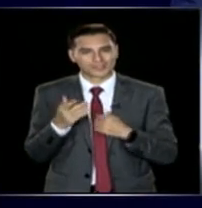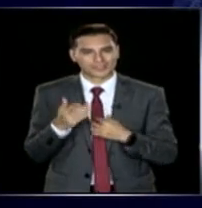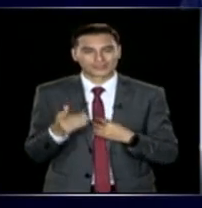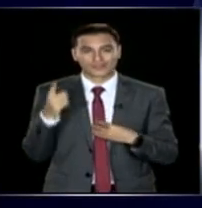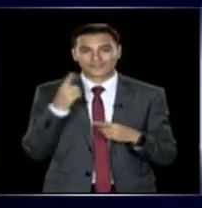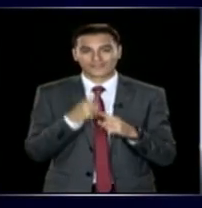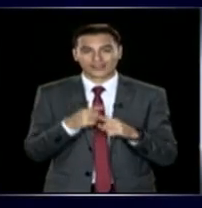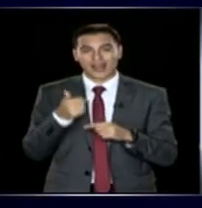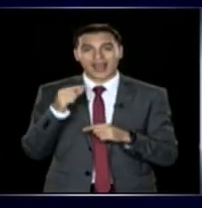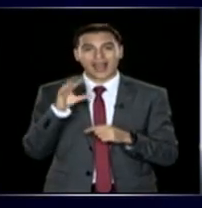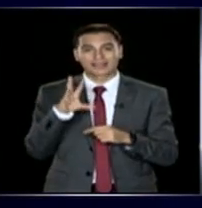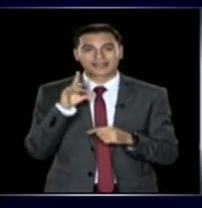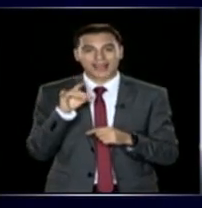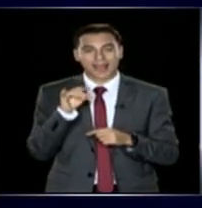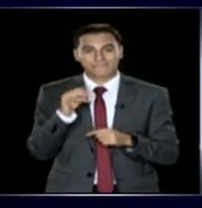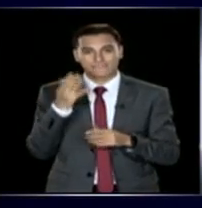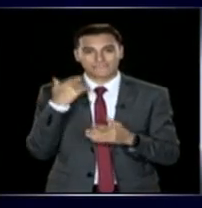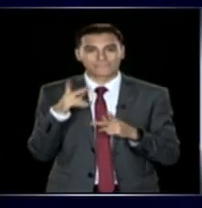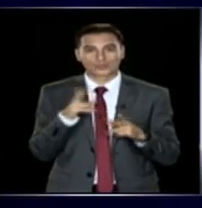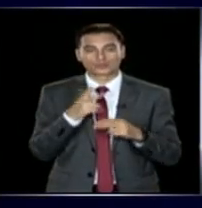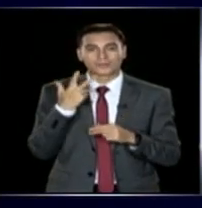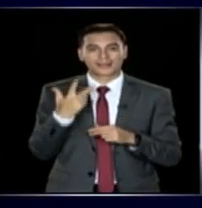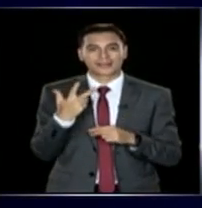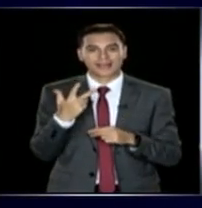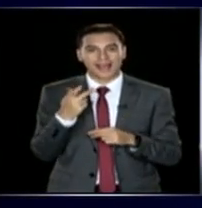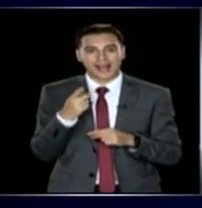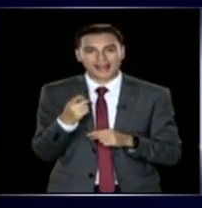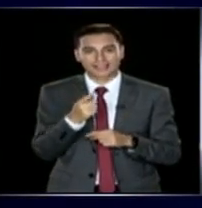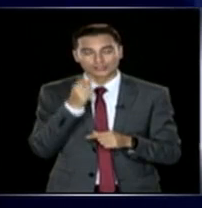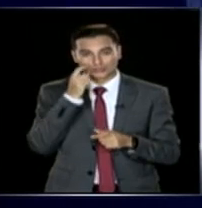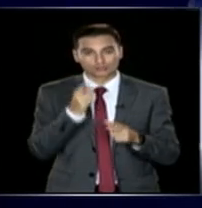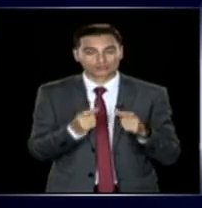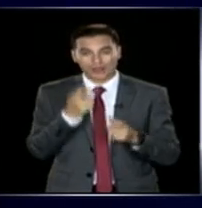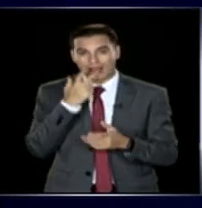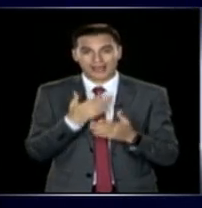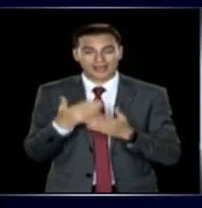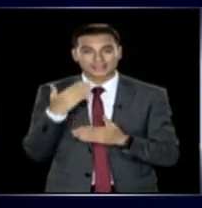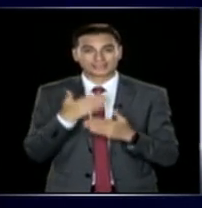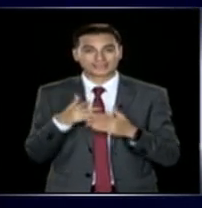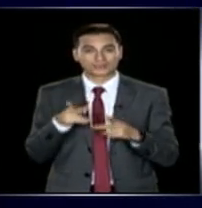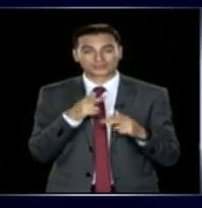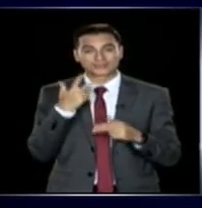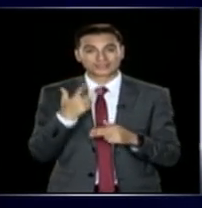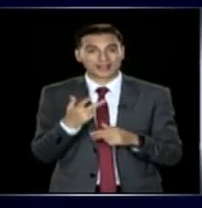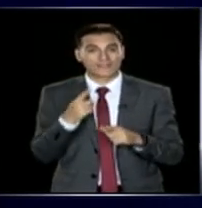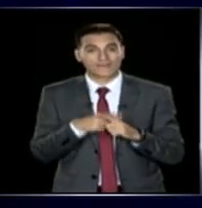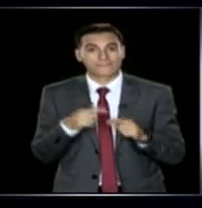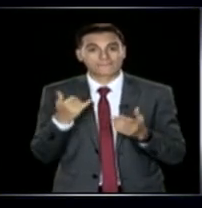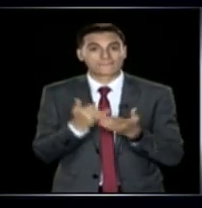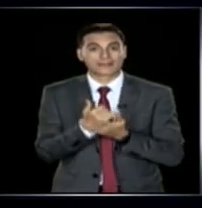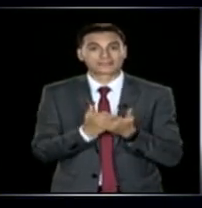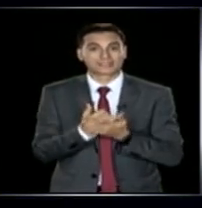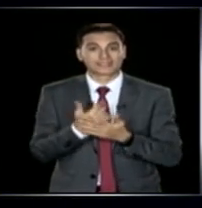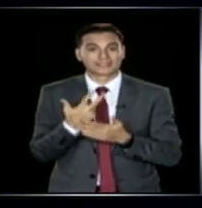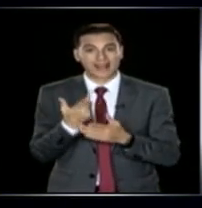وأدهم كان معانا في الموسم الثالث، يعني برضو ده تاريخ، مدرسة الامتياز، وحصل المركز الثاني